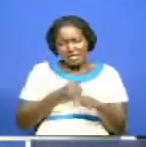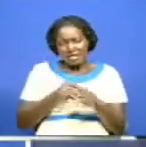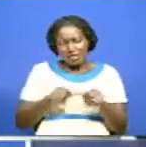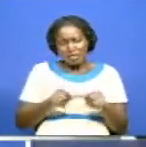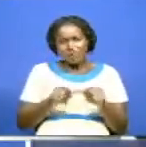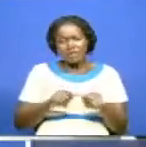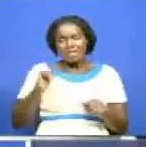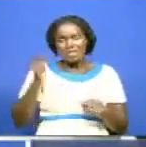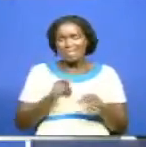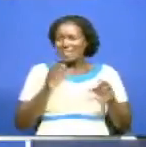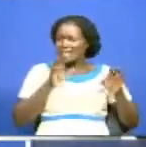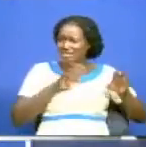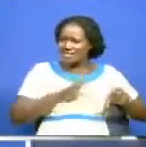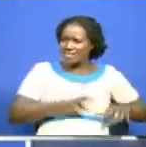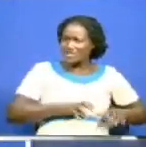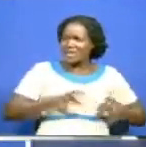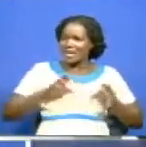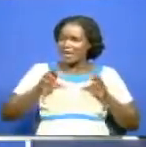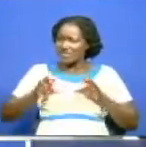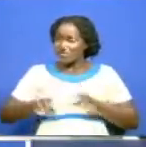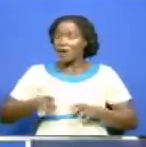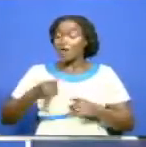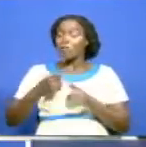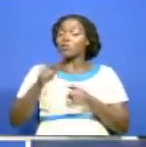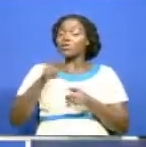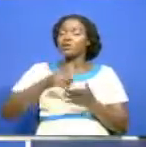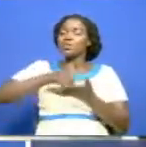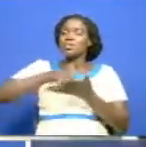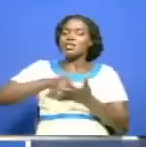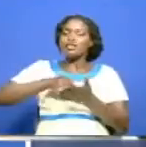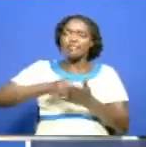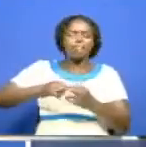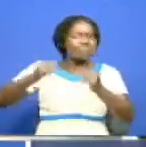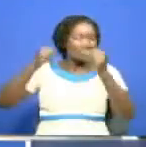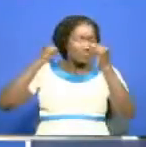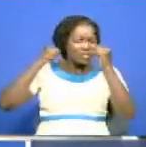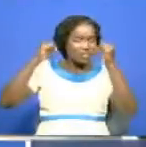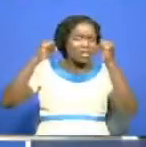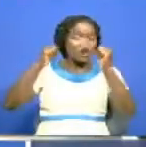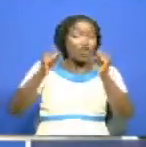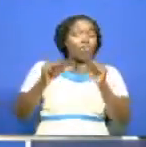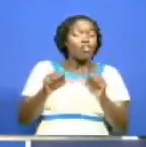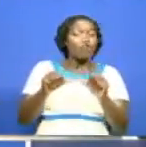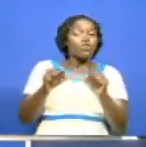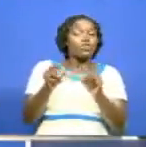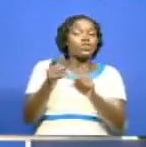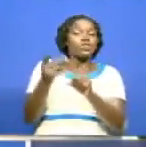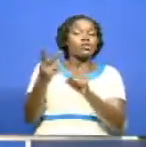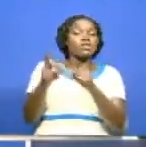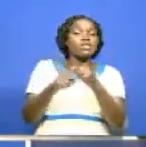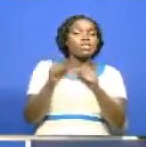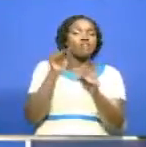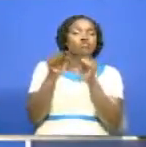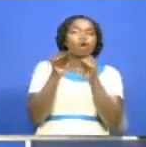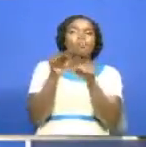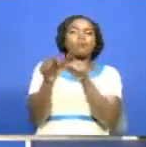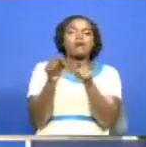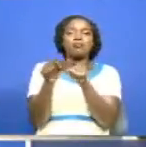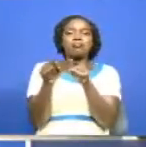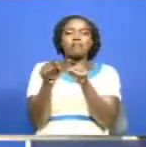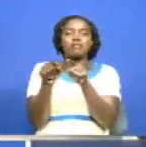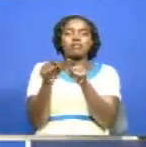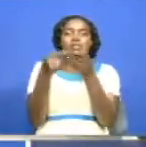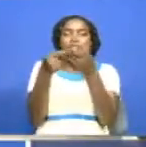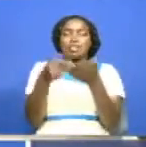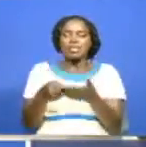wanazidi kuumia, na nyinyi mmekaa mmesema kwamba hatuondoki. Katika taarifa yenu ya tarehe 26 mkiilaumu